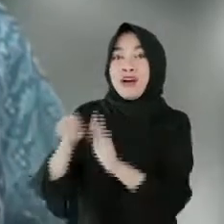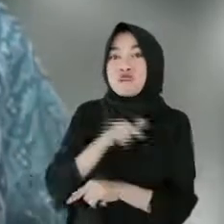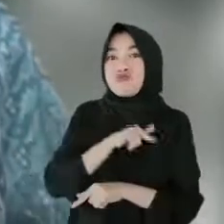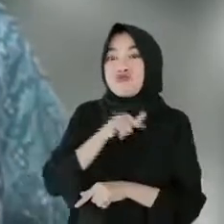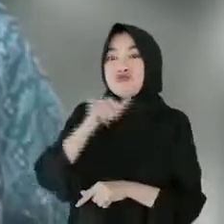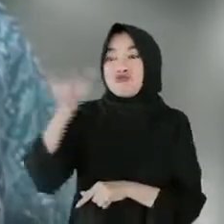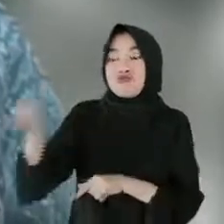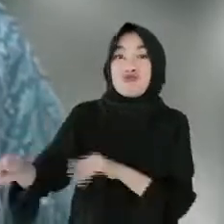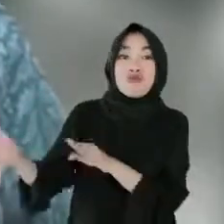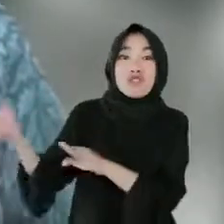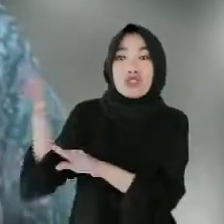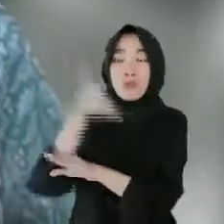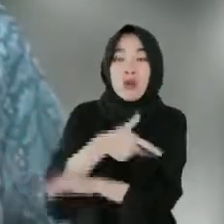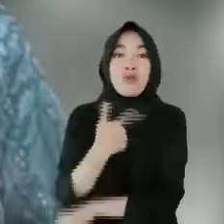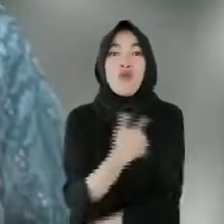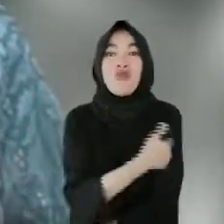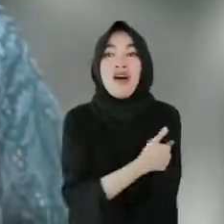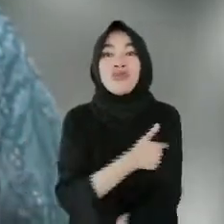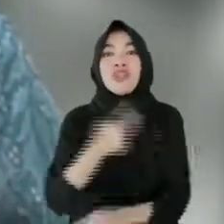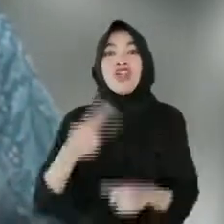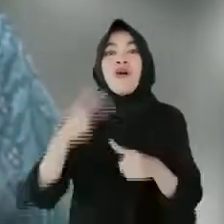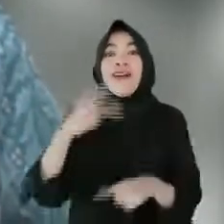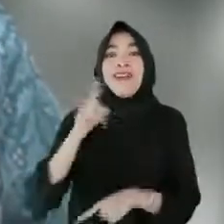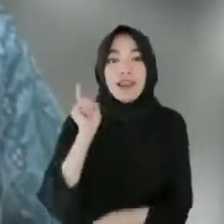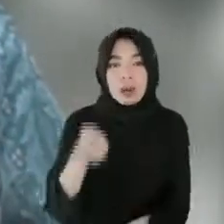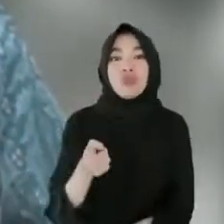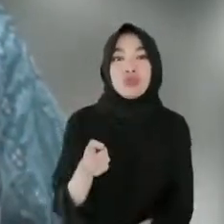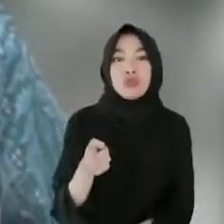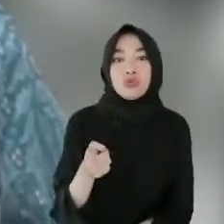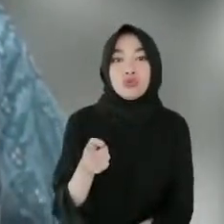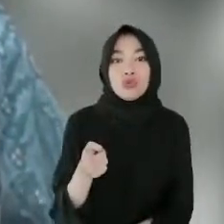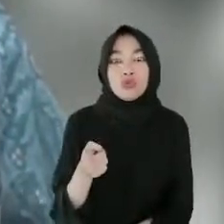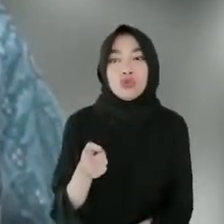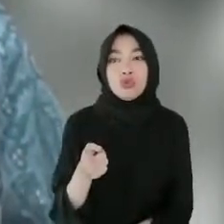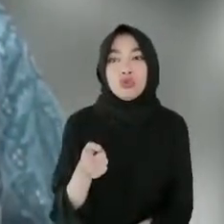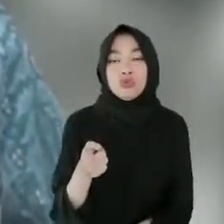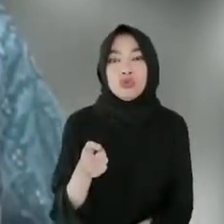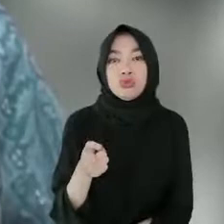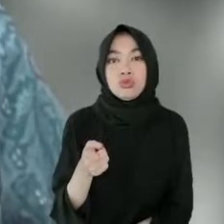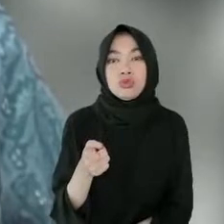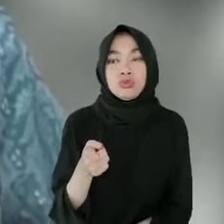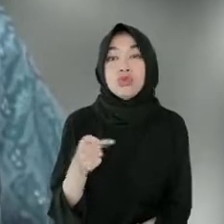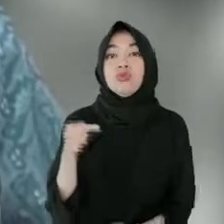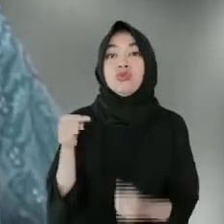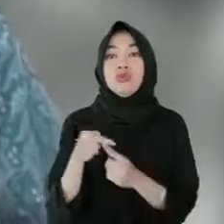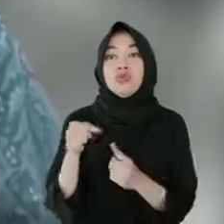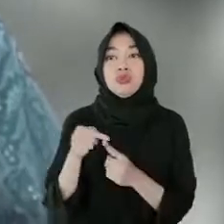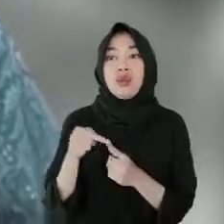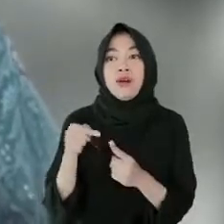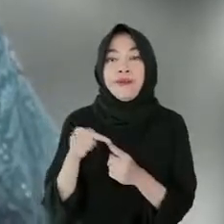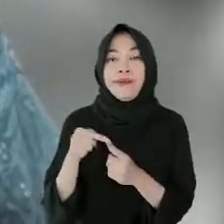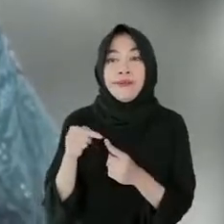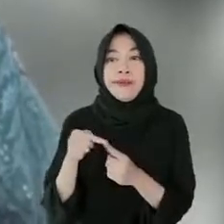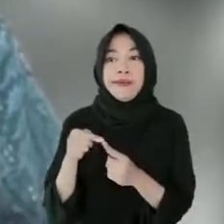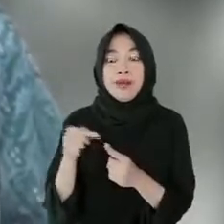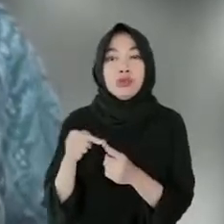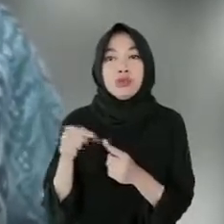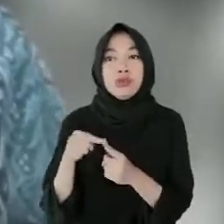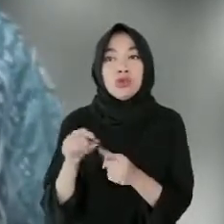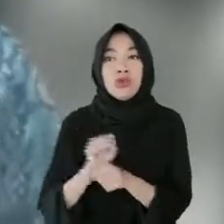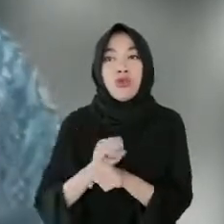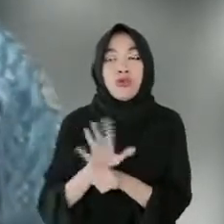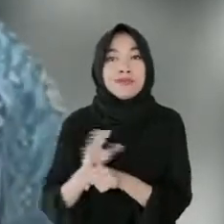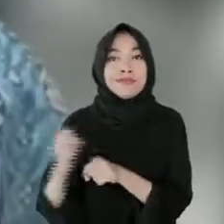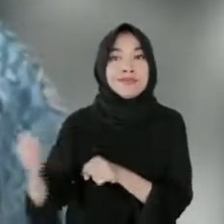sudah divaksin minimal dua kali oleh karena itu ini sebagai upaya kita yang